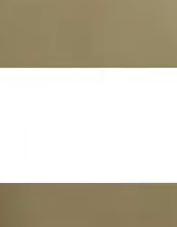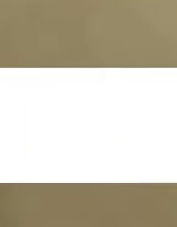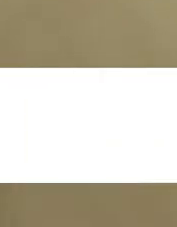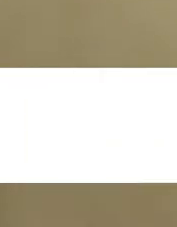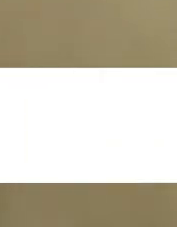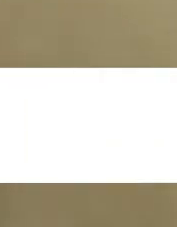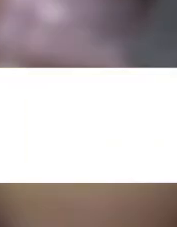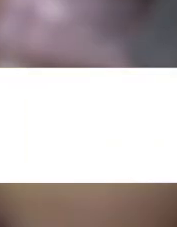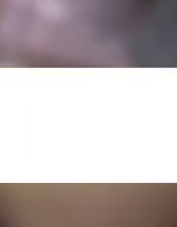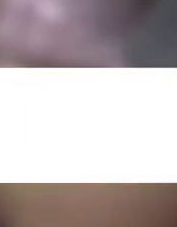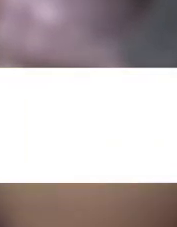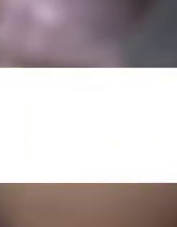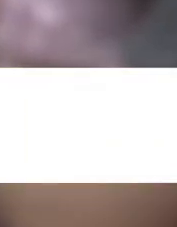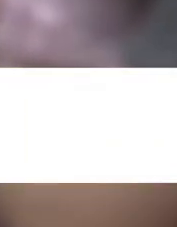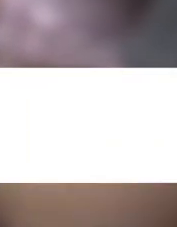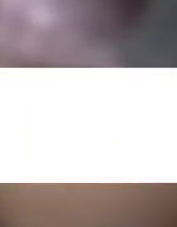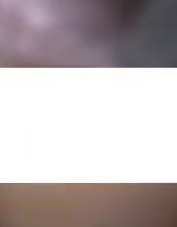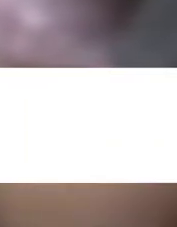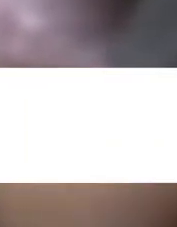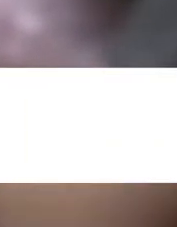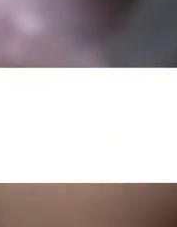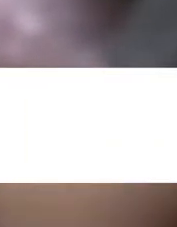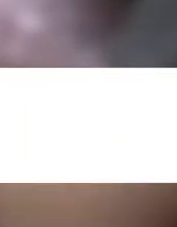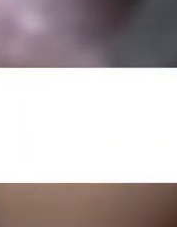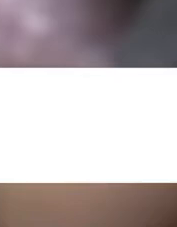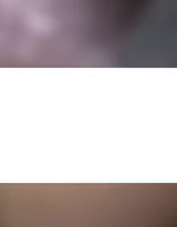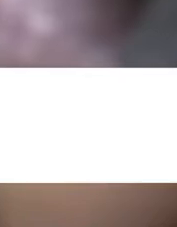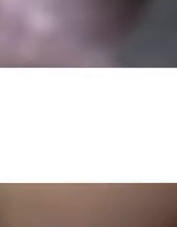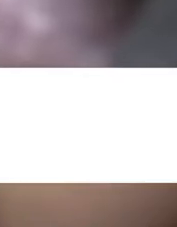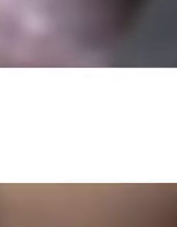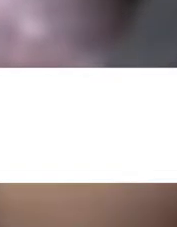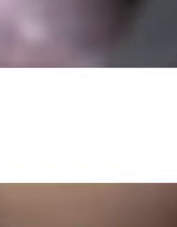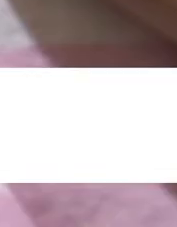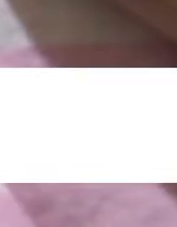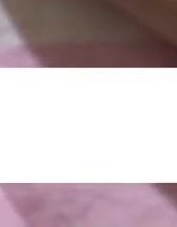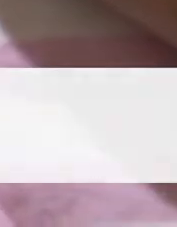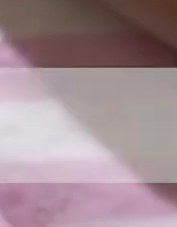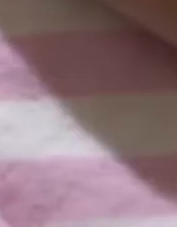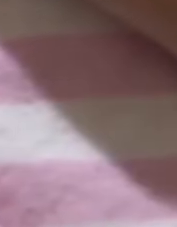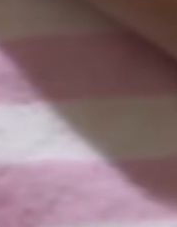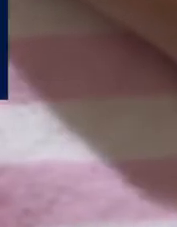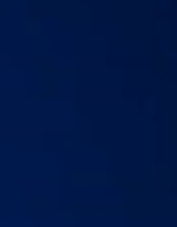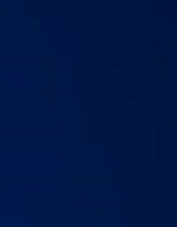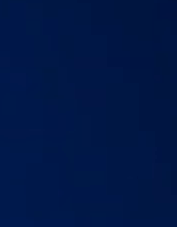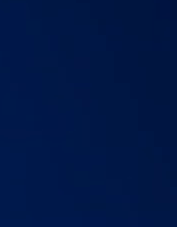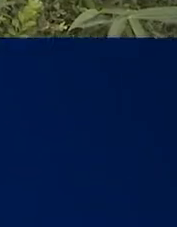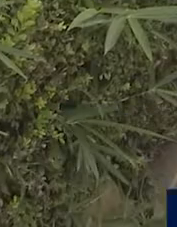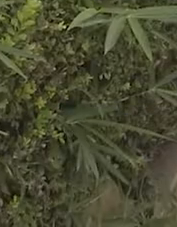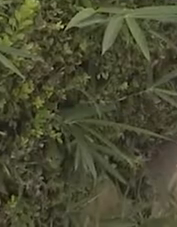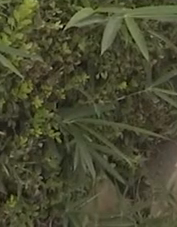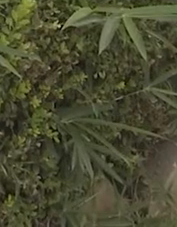강서구가 건강 취약계층을 대상으로 인플루엔자 백신 무료 예방접종을 시행합니다.